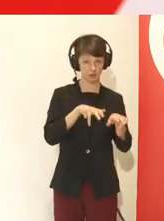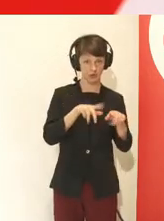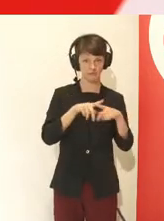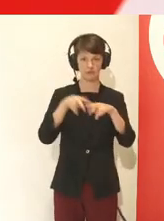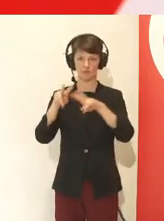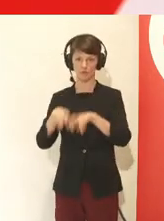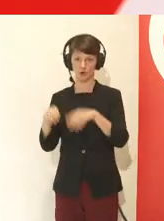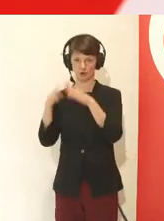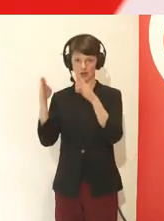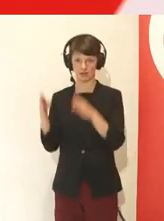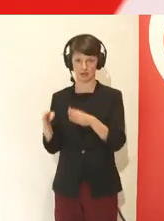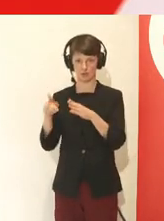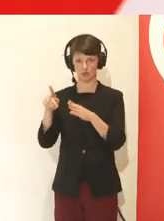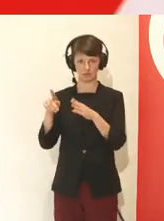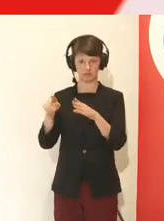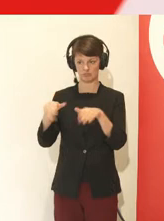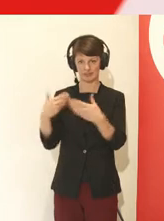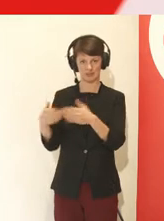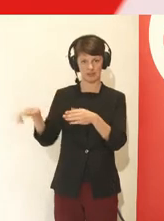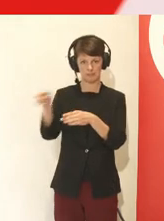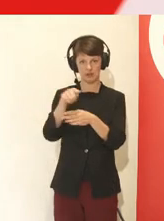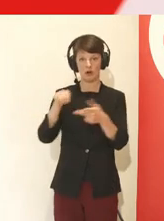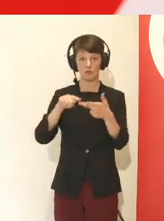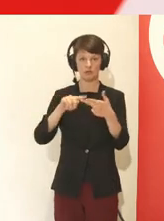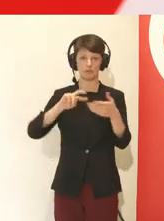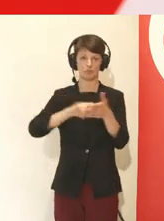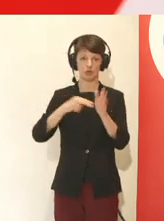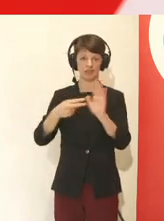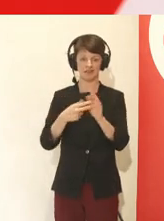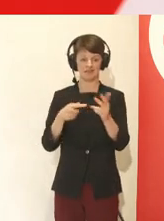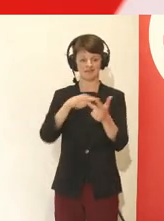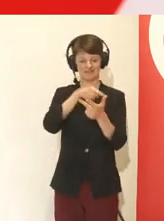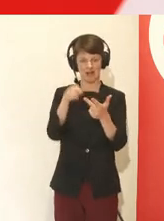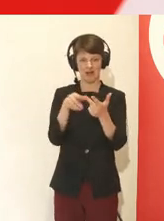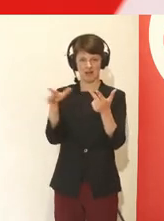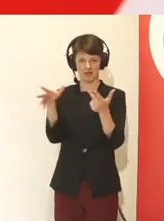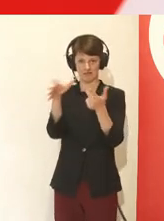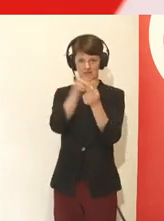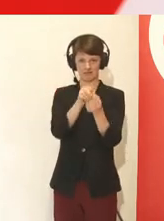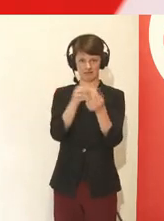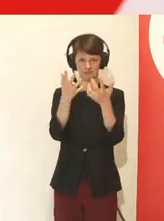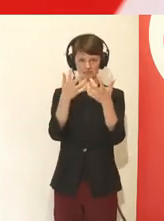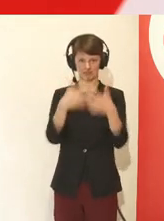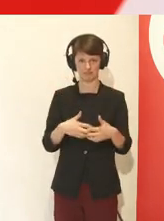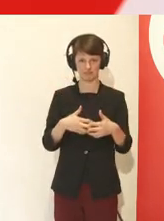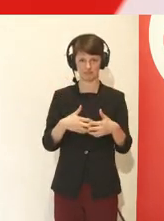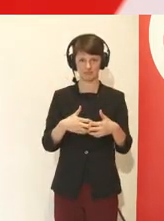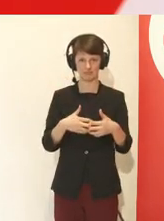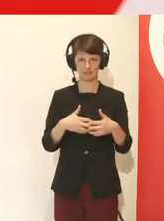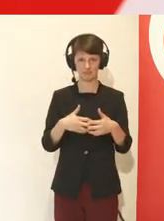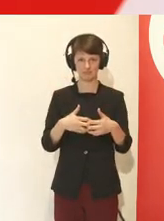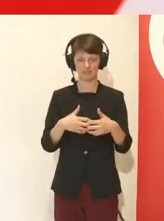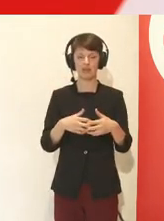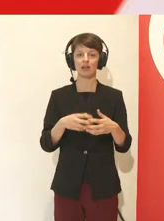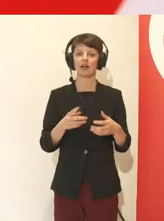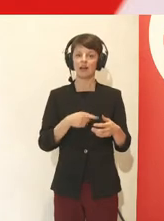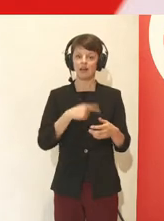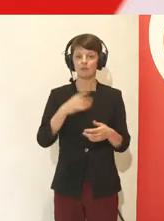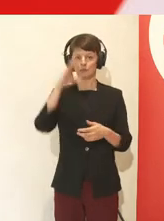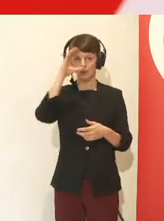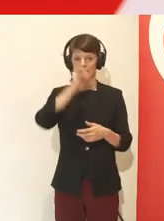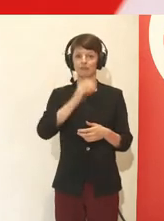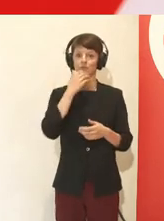forschungseinrichtungen dieses landes und der politik wir müssen das aber dann als eine sache begreifen die wir